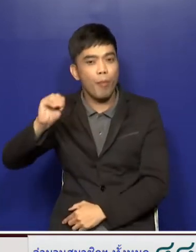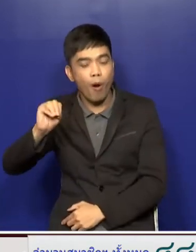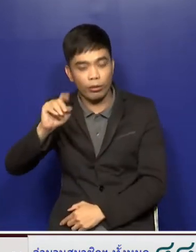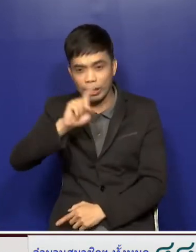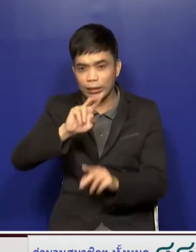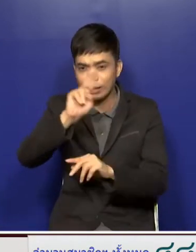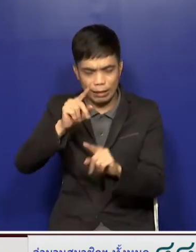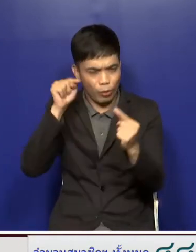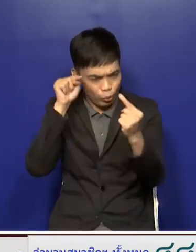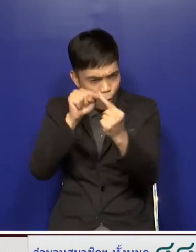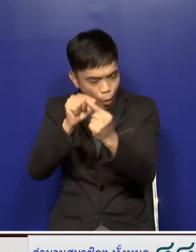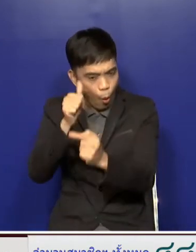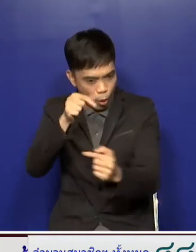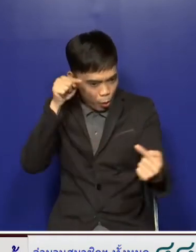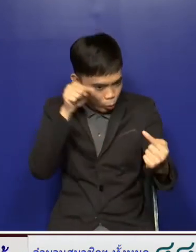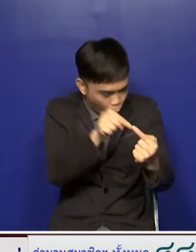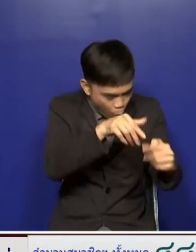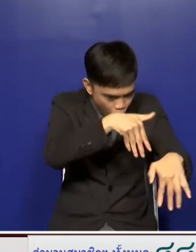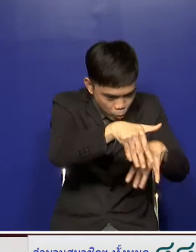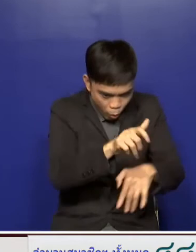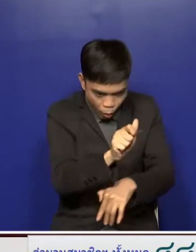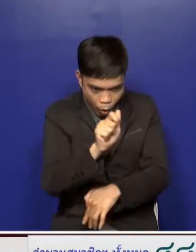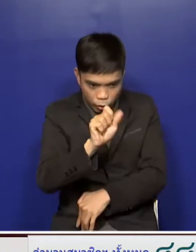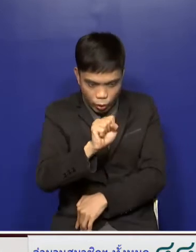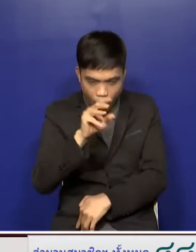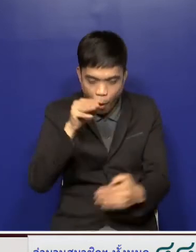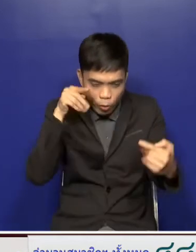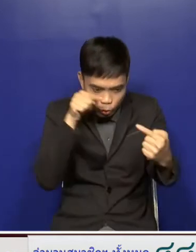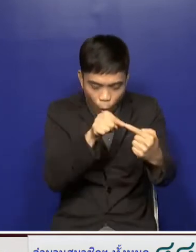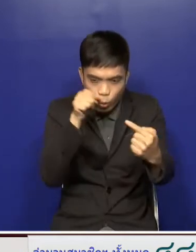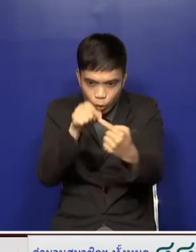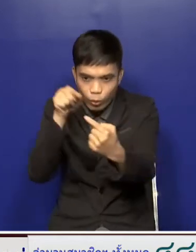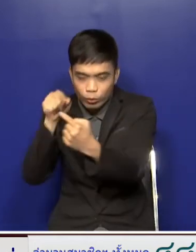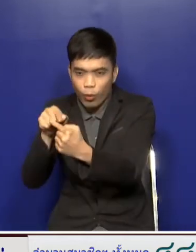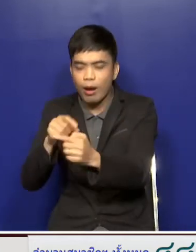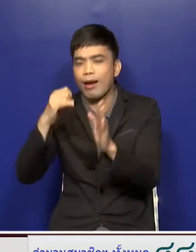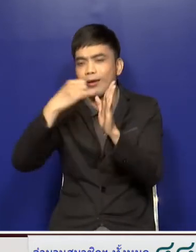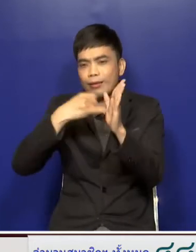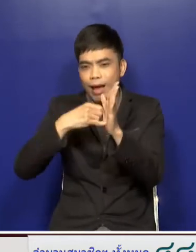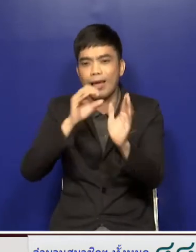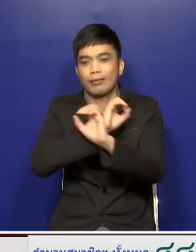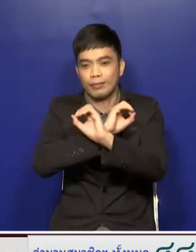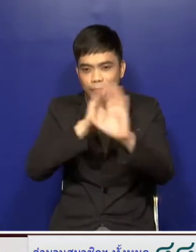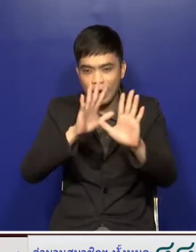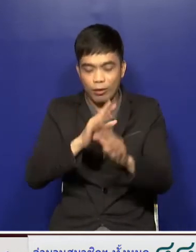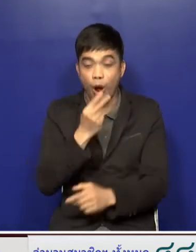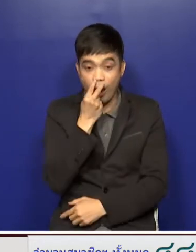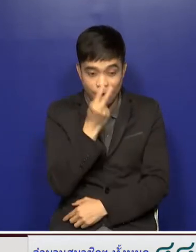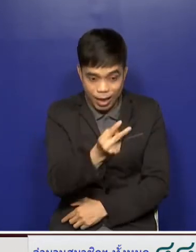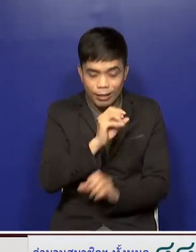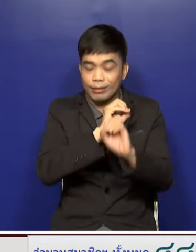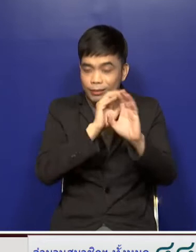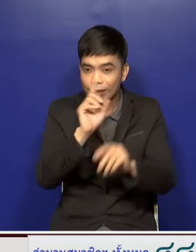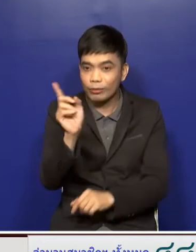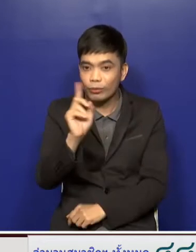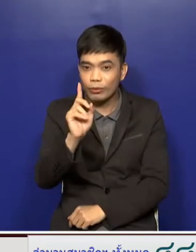ครับ จะพืนที่ลไปในออสมอครั ท่านทรงผ่านเด็กที่เป็นออสมอทั้หมจะเข้าไปรู้เลยวาพื้นที่ในภูมิ